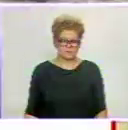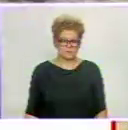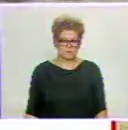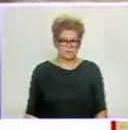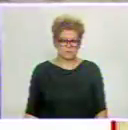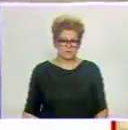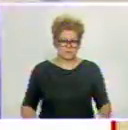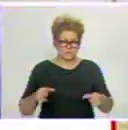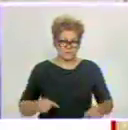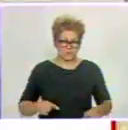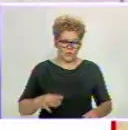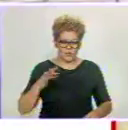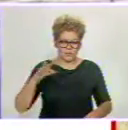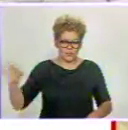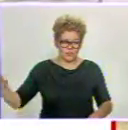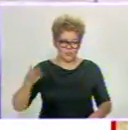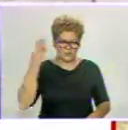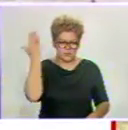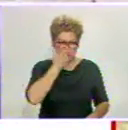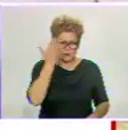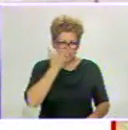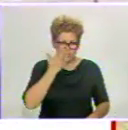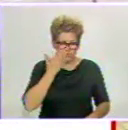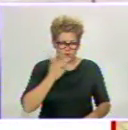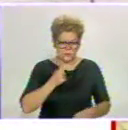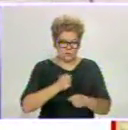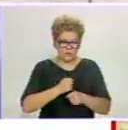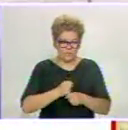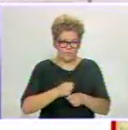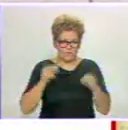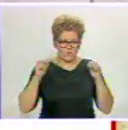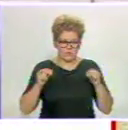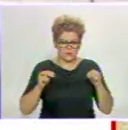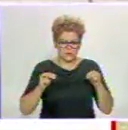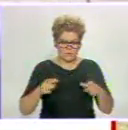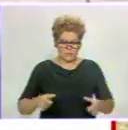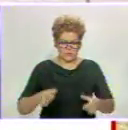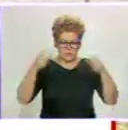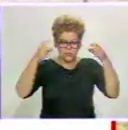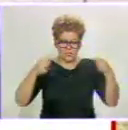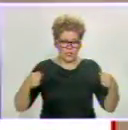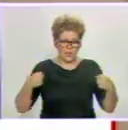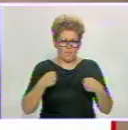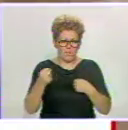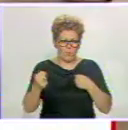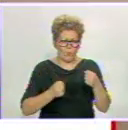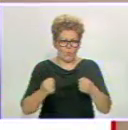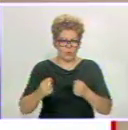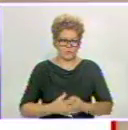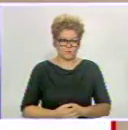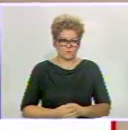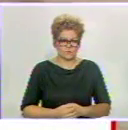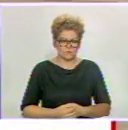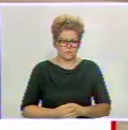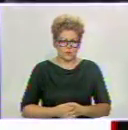Noi îi trimitem la școală să învețe și să fie educați, nu să fie sală de box sau sală de... nu știu ce să vă spun.